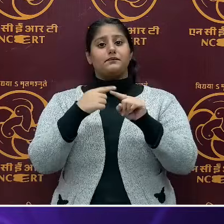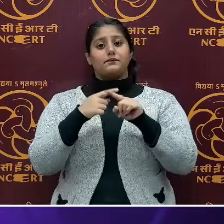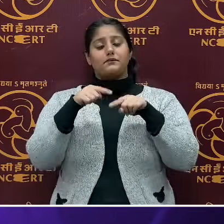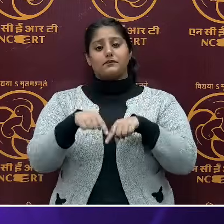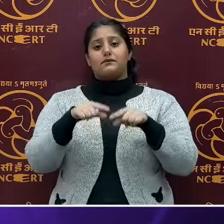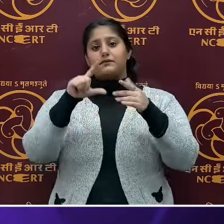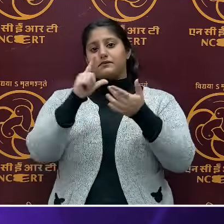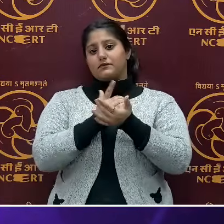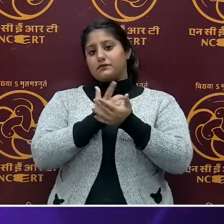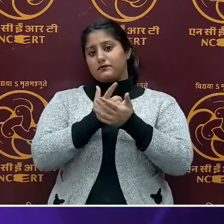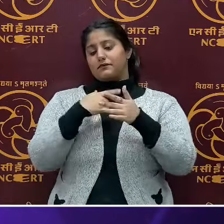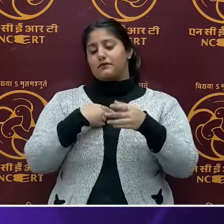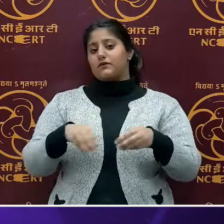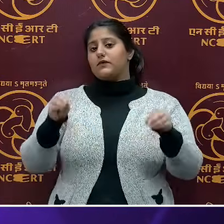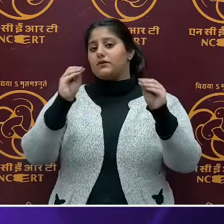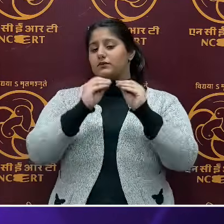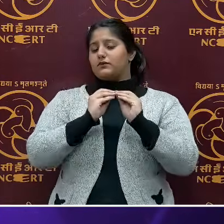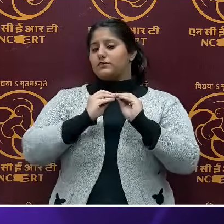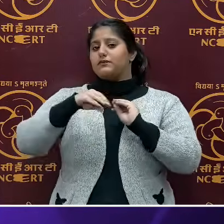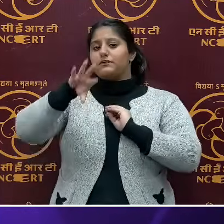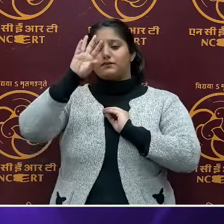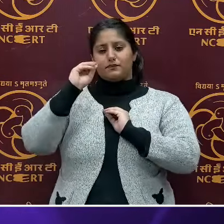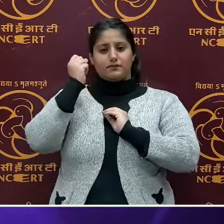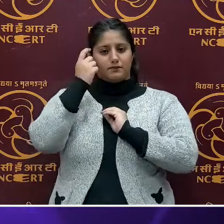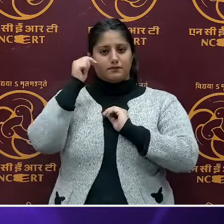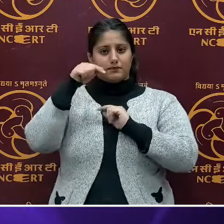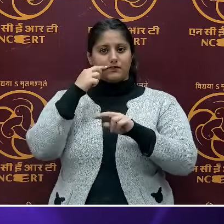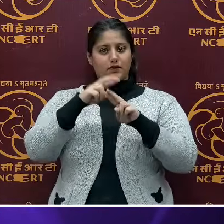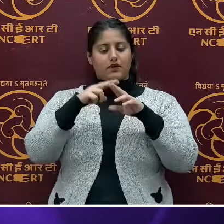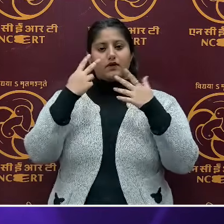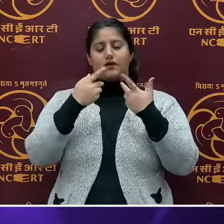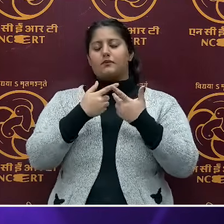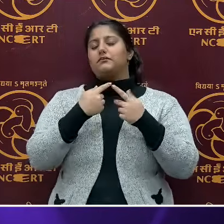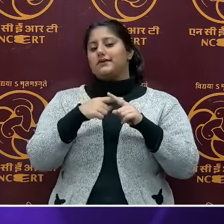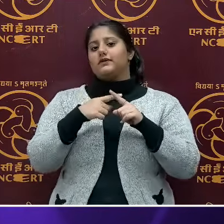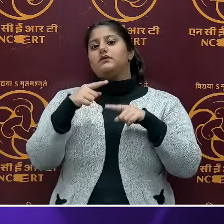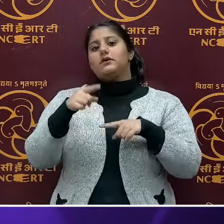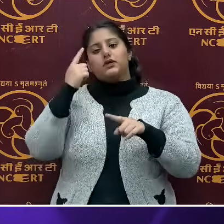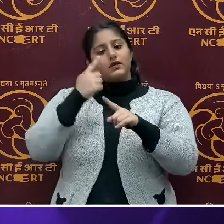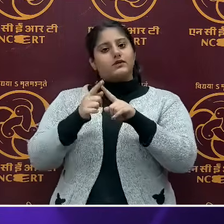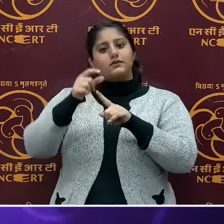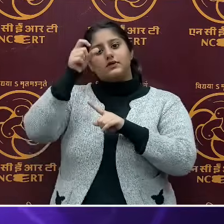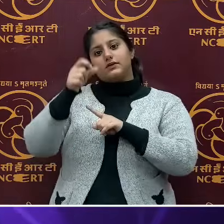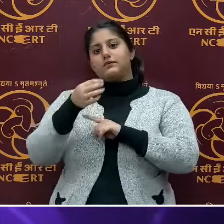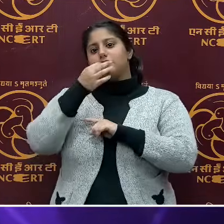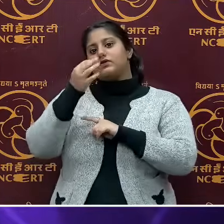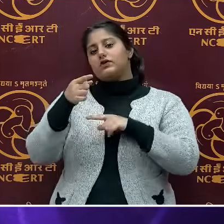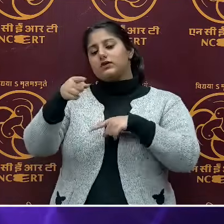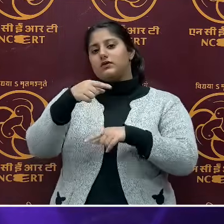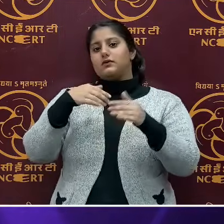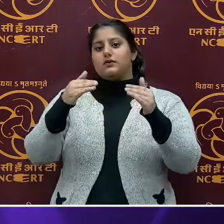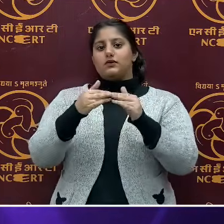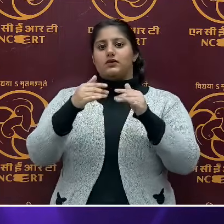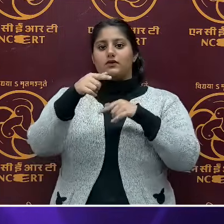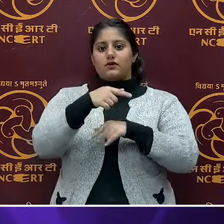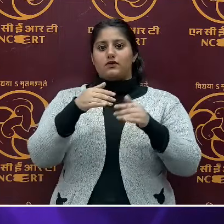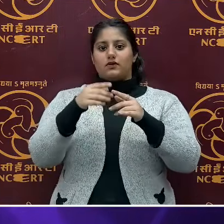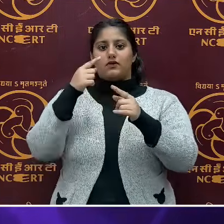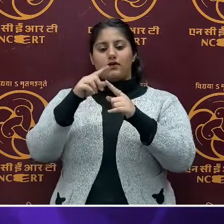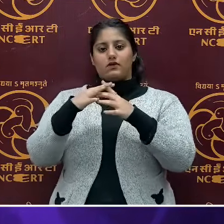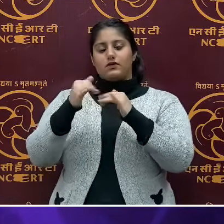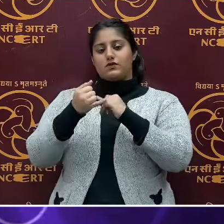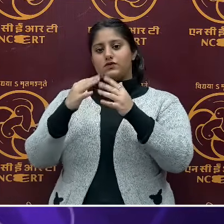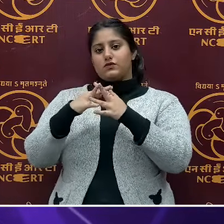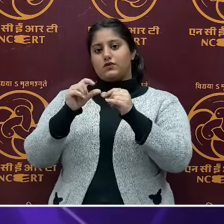चैप्टर के बारे में, इस टॉपिक के बारे में और ज़्यादा हम जानेंगे, इनफैक्ट सब कुछ ही जानेंगे हमारे एक्सपर्ट से. सो प्लीज़ जॉइन मी इन वेलकमिंग मिस स्वाति